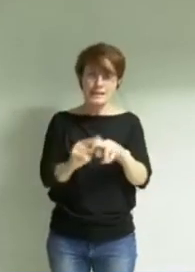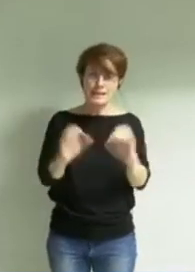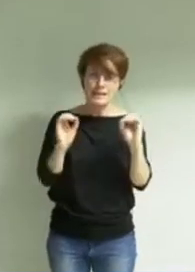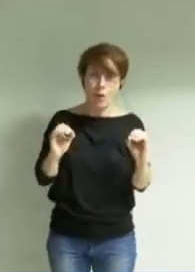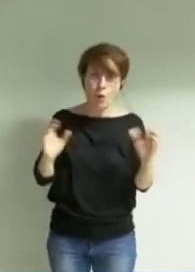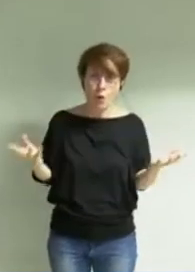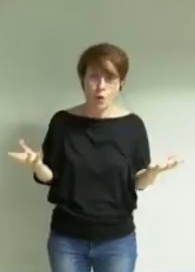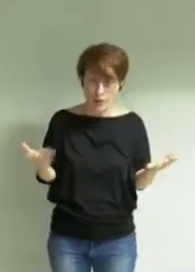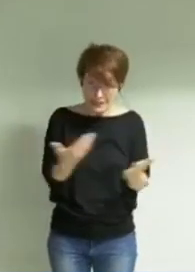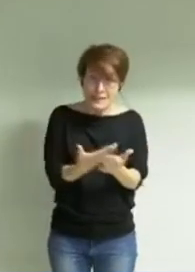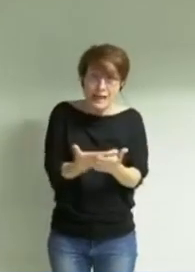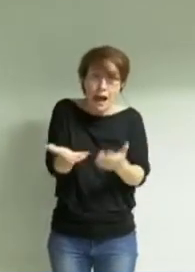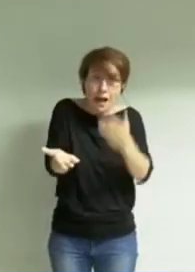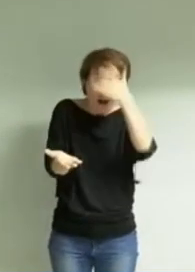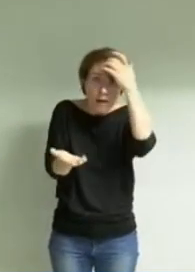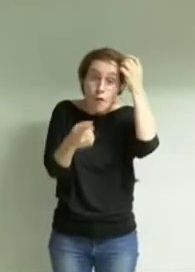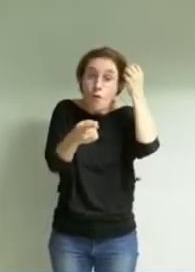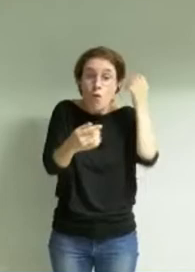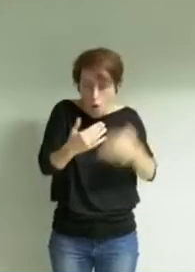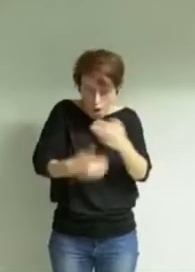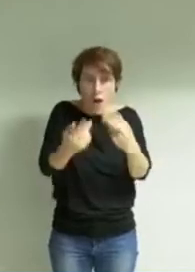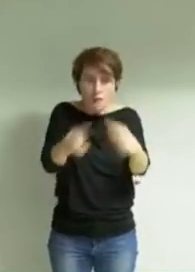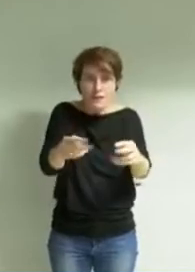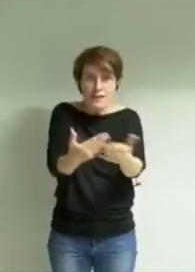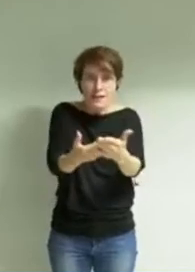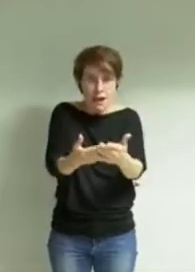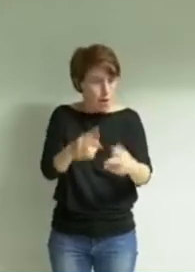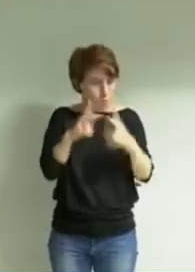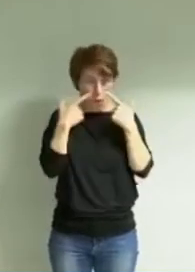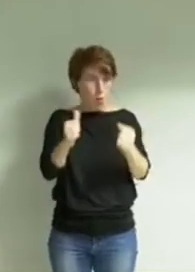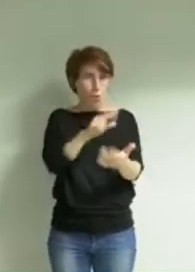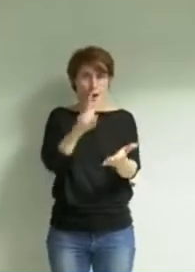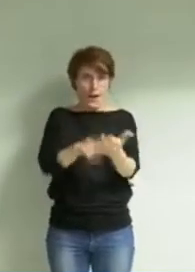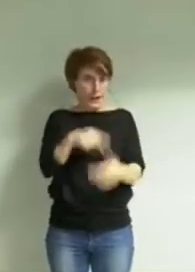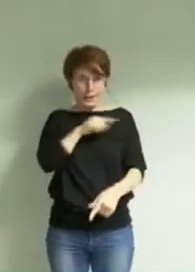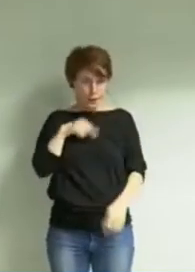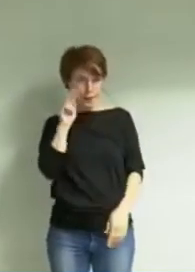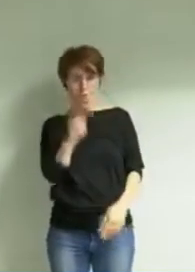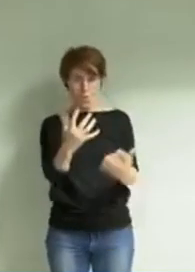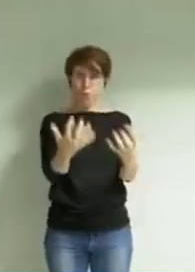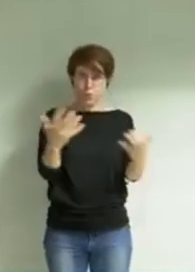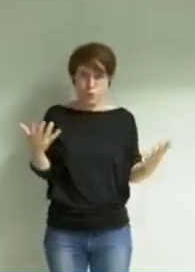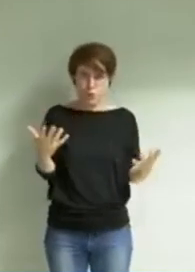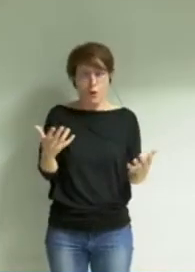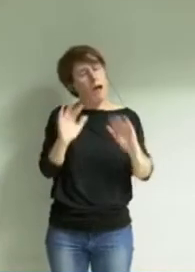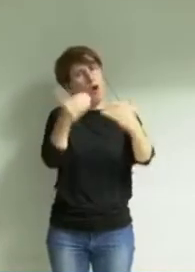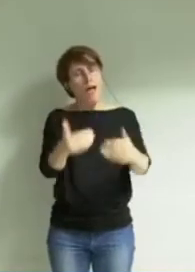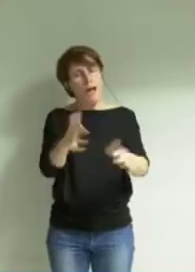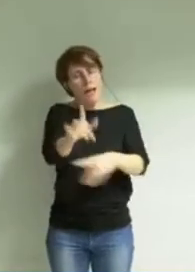respiration? C'est ça la ville que vous faites dans la réalité, mais nous la voyons mieux que vous. Vous ne pouvez pas nous parler